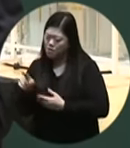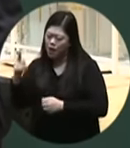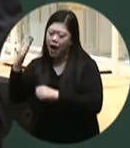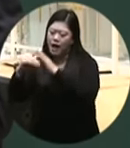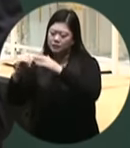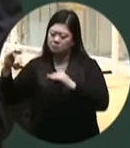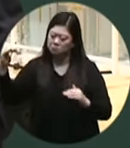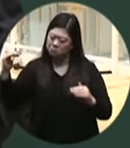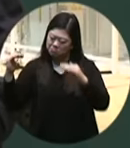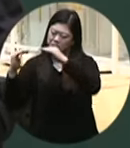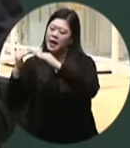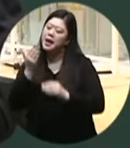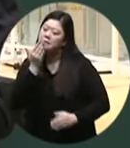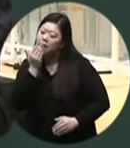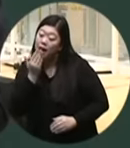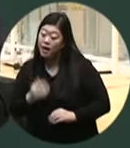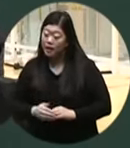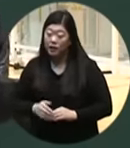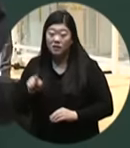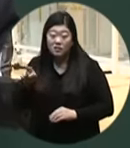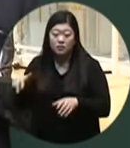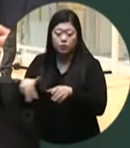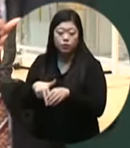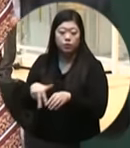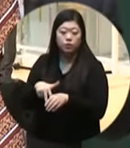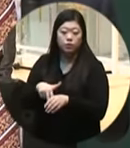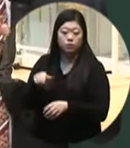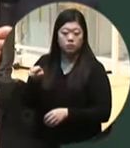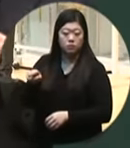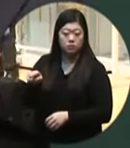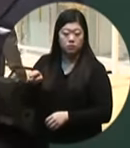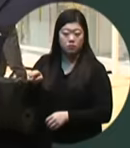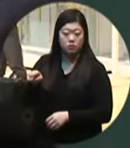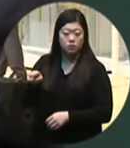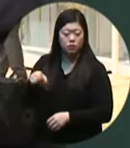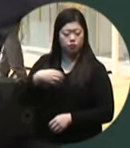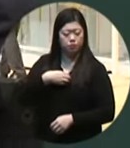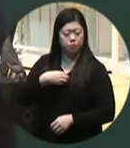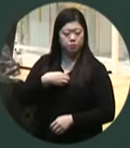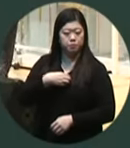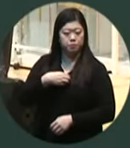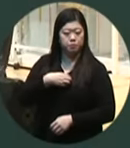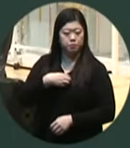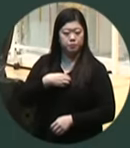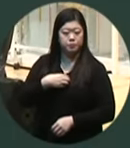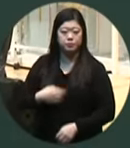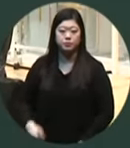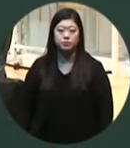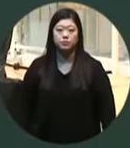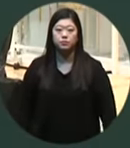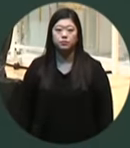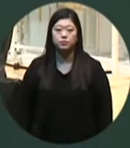이게 종교입니다. That's religion. 큰일 나는 거예요. And then a great problem will arise. 그랬더니